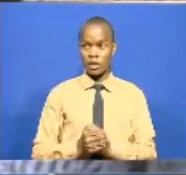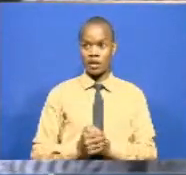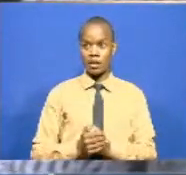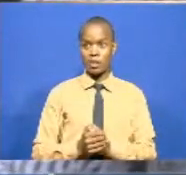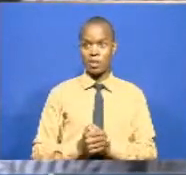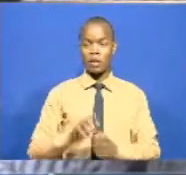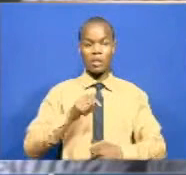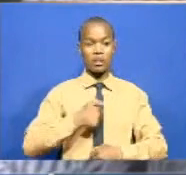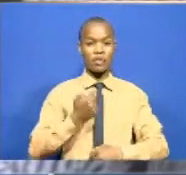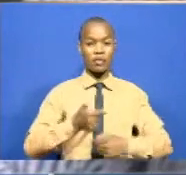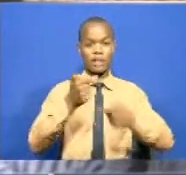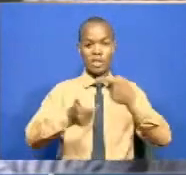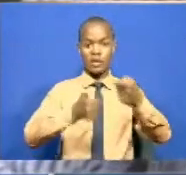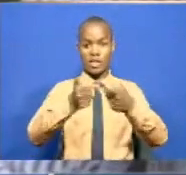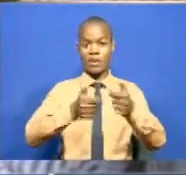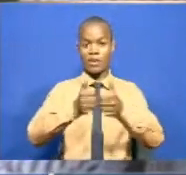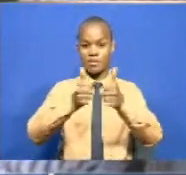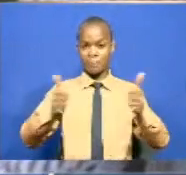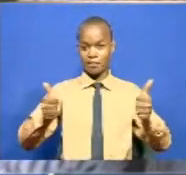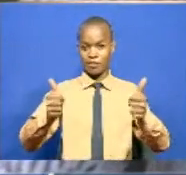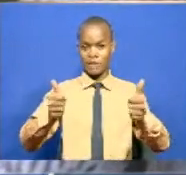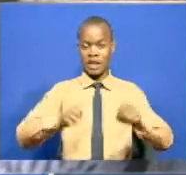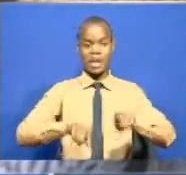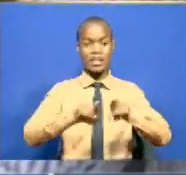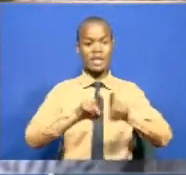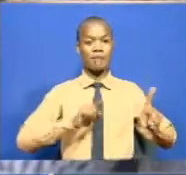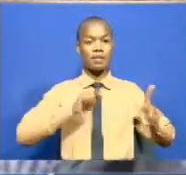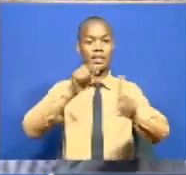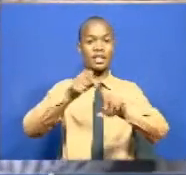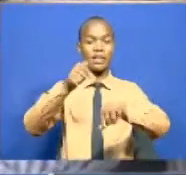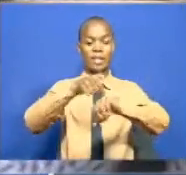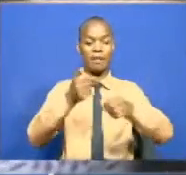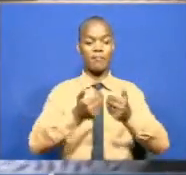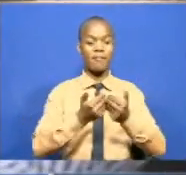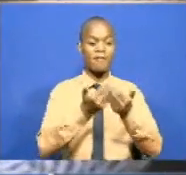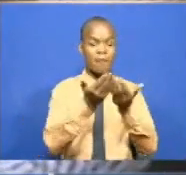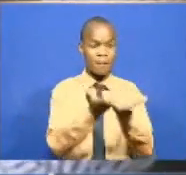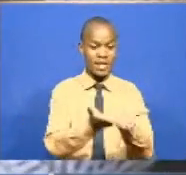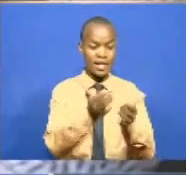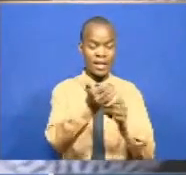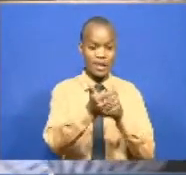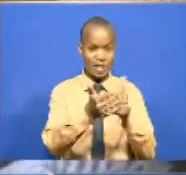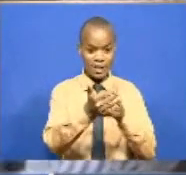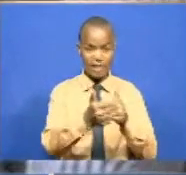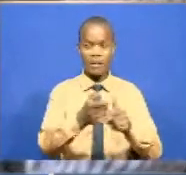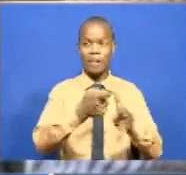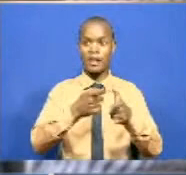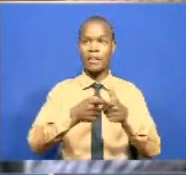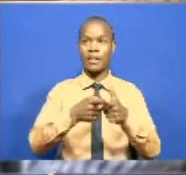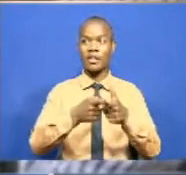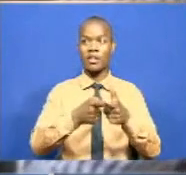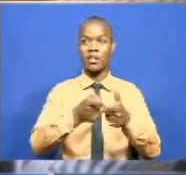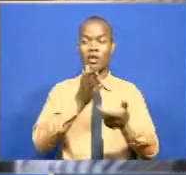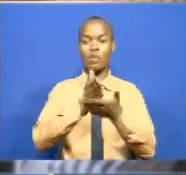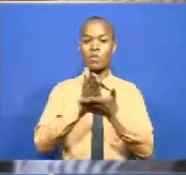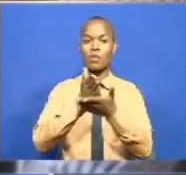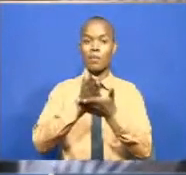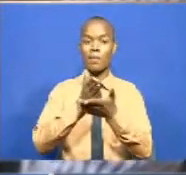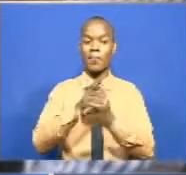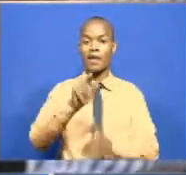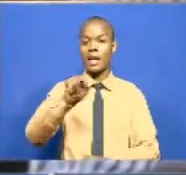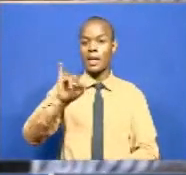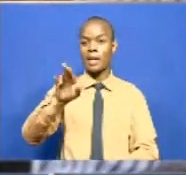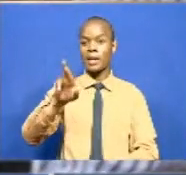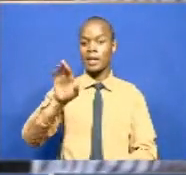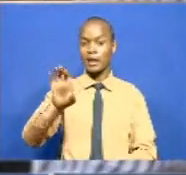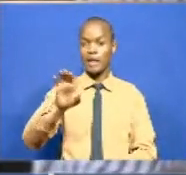gari taratibu, mpaka nafika pale kwenye ferry. Ikaingia gari zile tairi za mbele